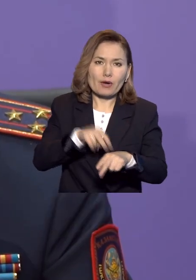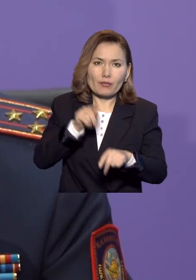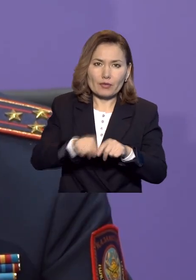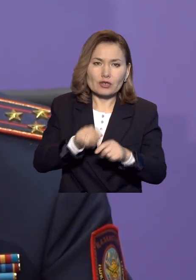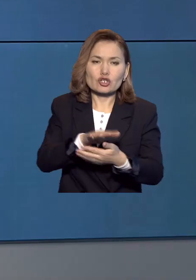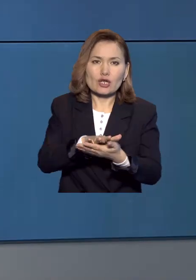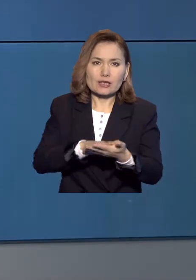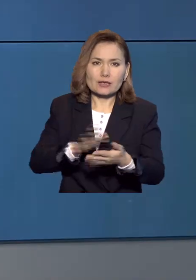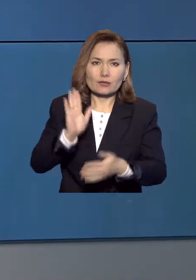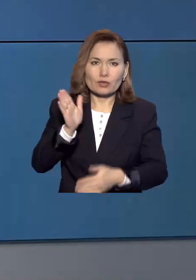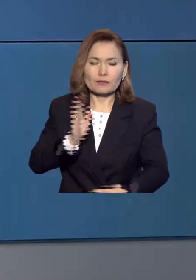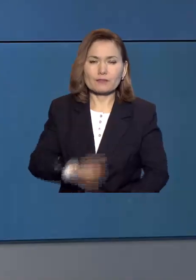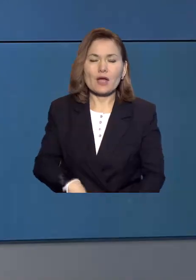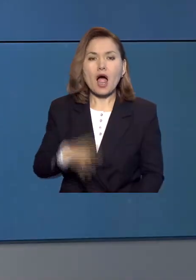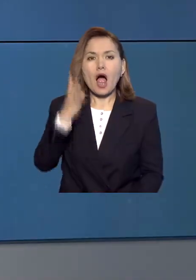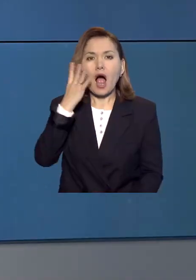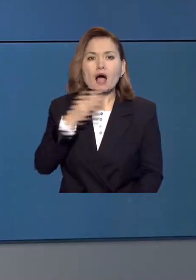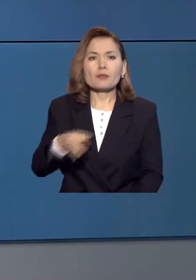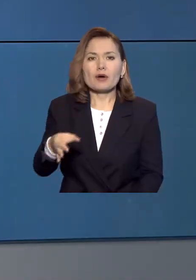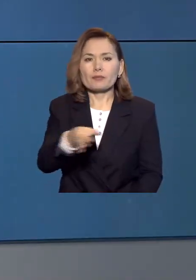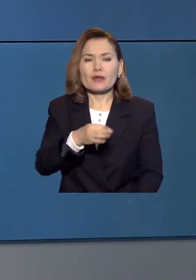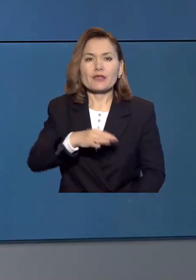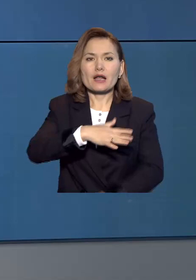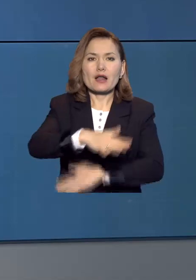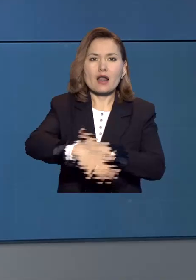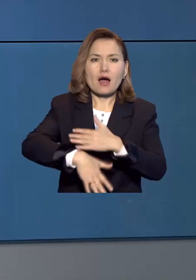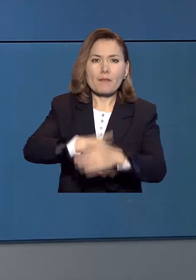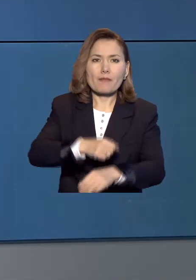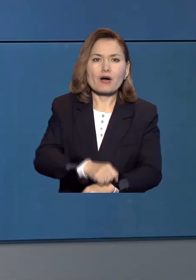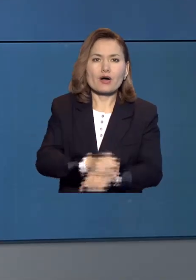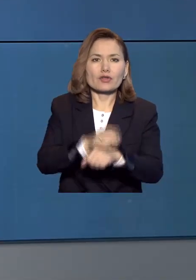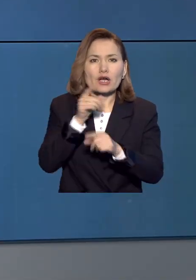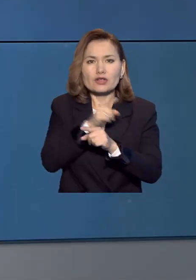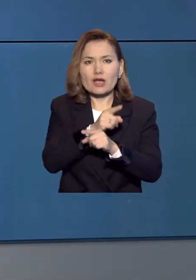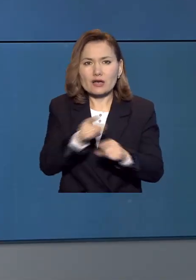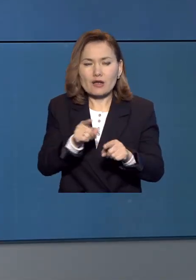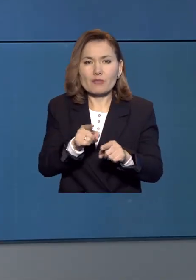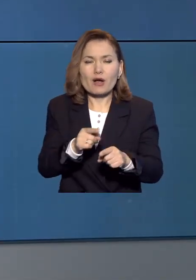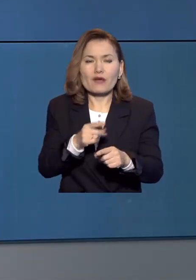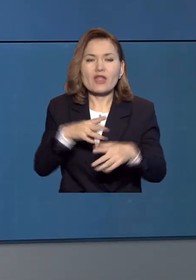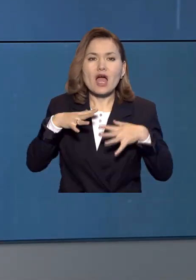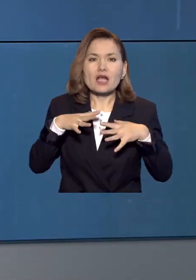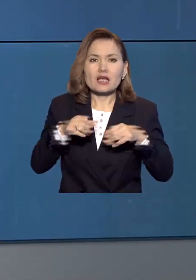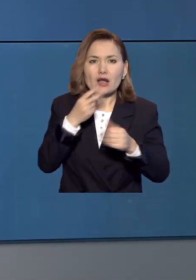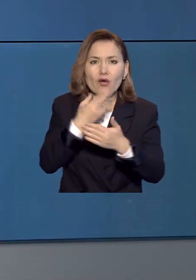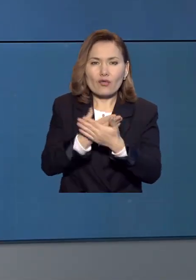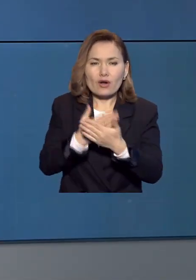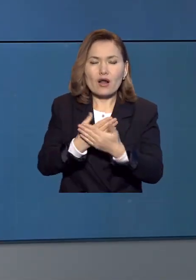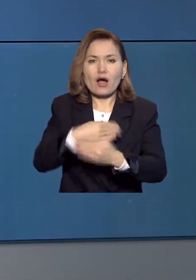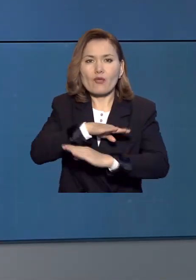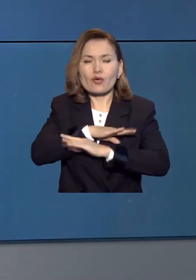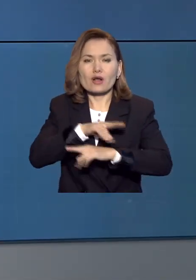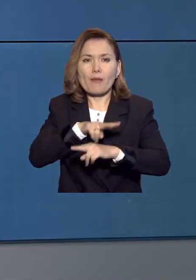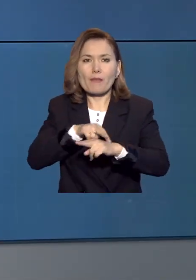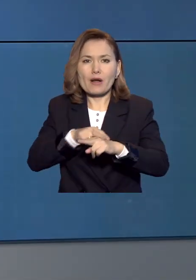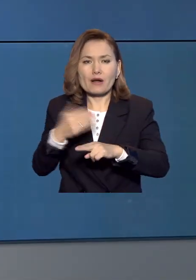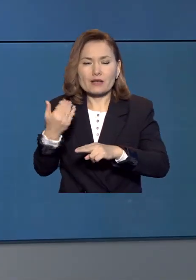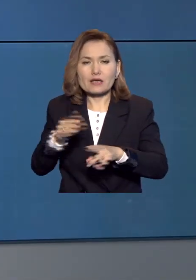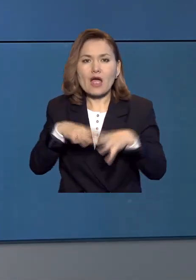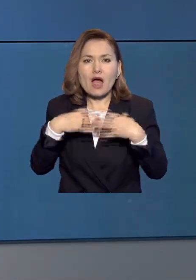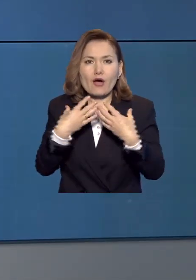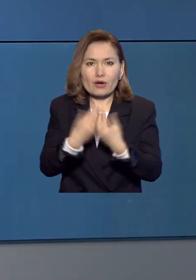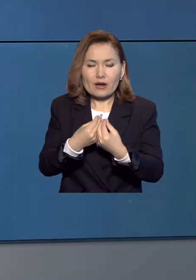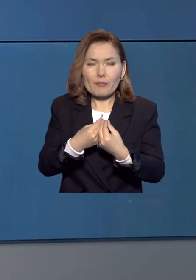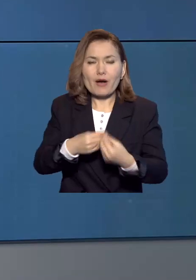жалгасат. Алматы облысында жаппай тәртипсіздік кезінде ерлікпен қаза тапқан полиция қызметкерлерінің туыстарына мемлекеттік